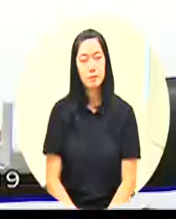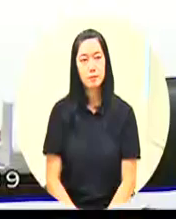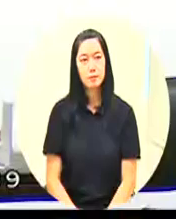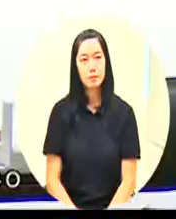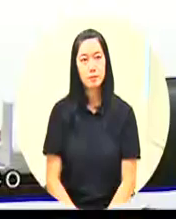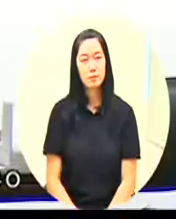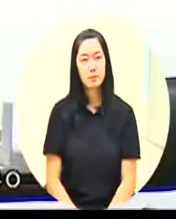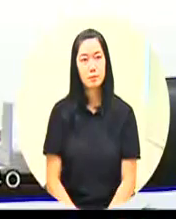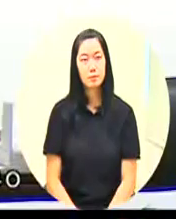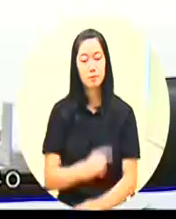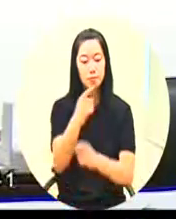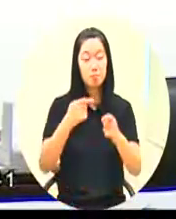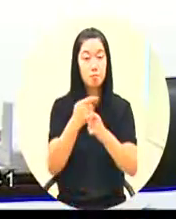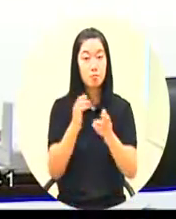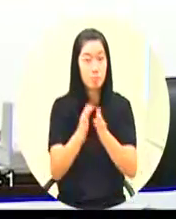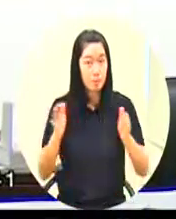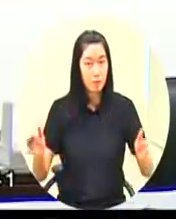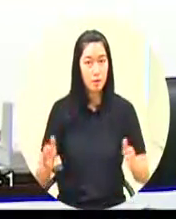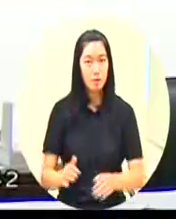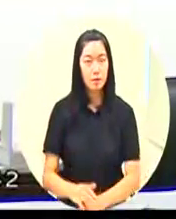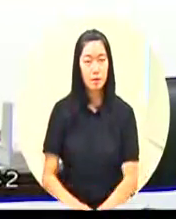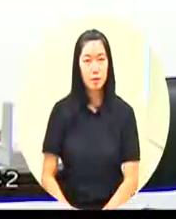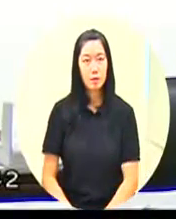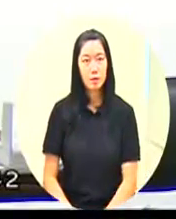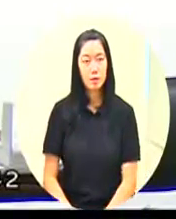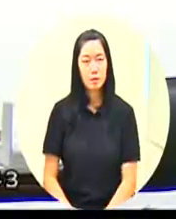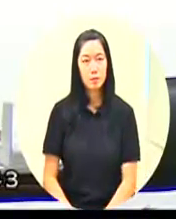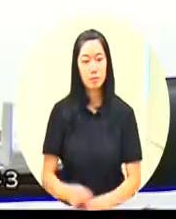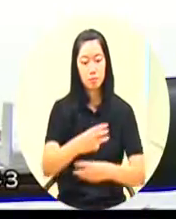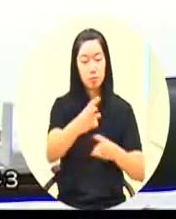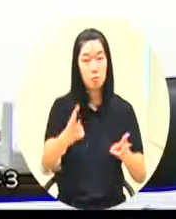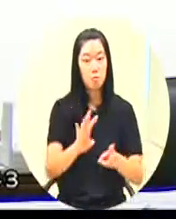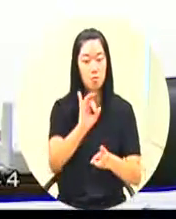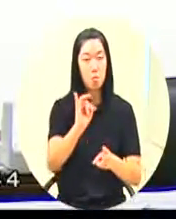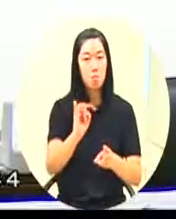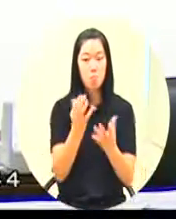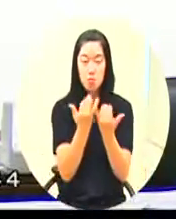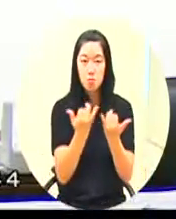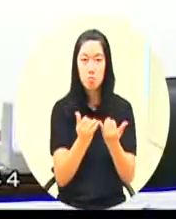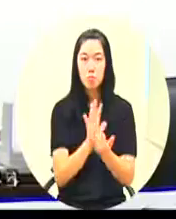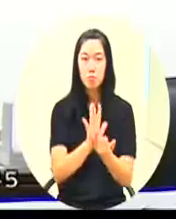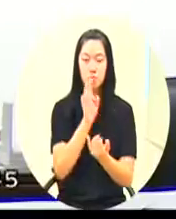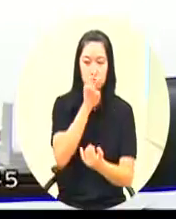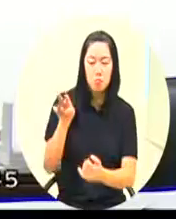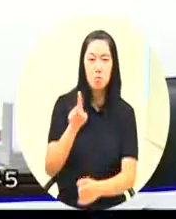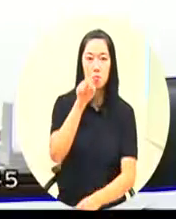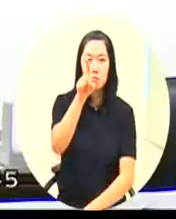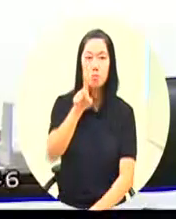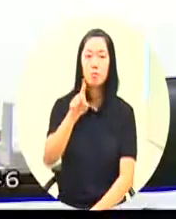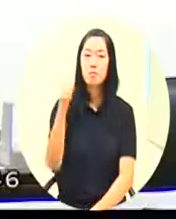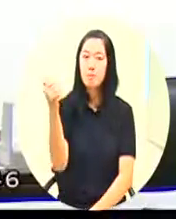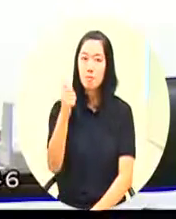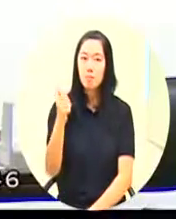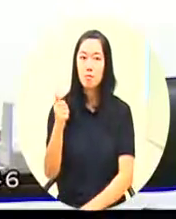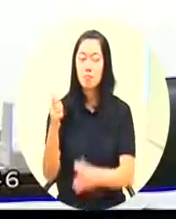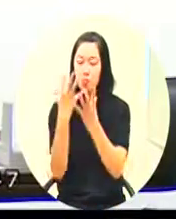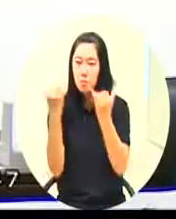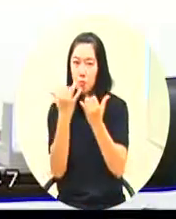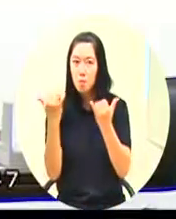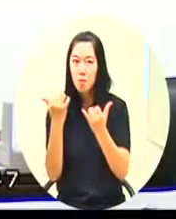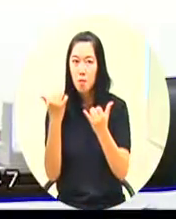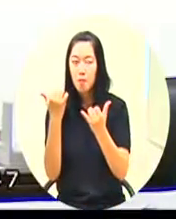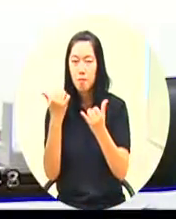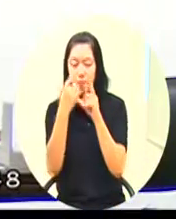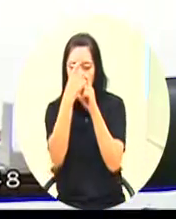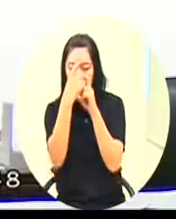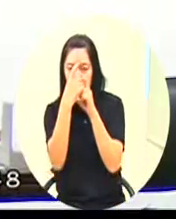整整一整年哈，整整一整年，班上的女同学都发现有一个男同学在偷拍她。班上